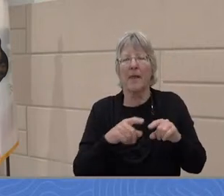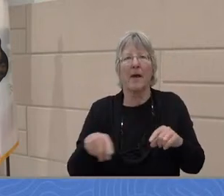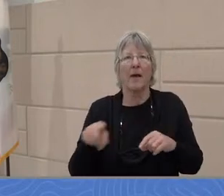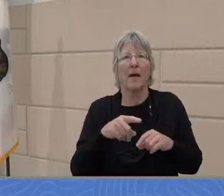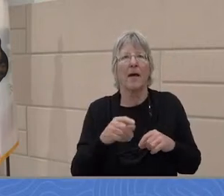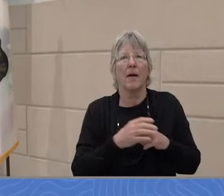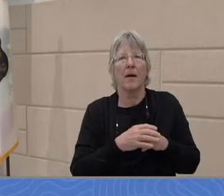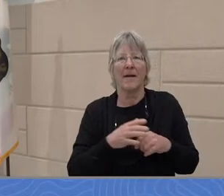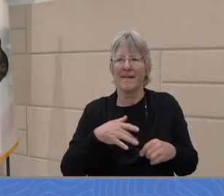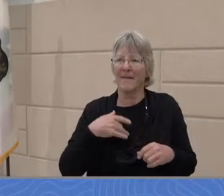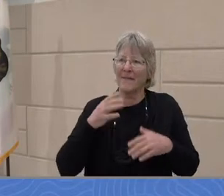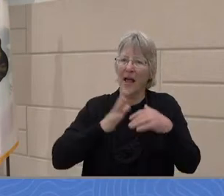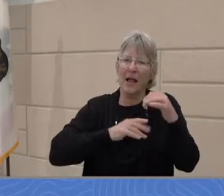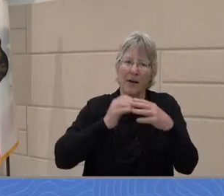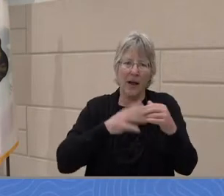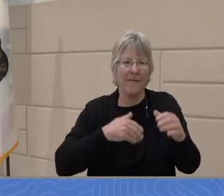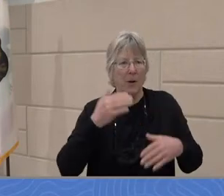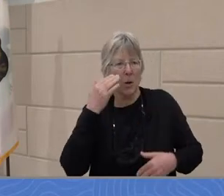តែ